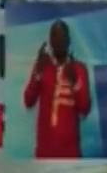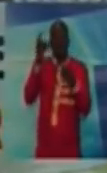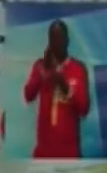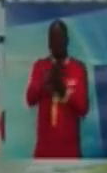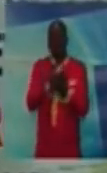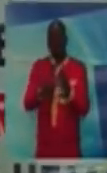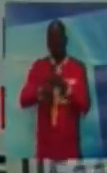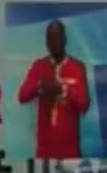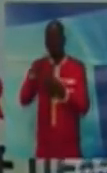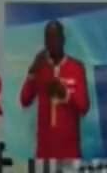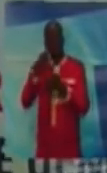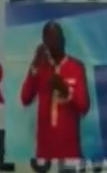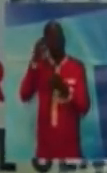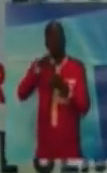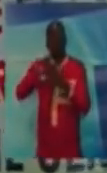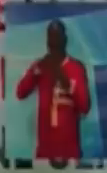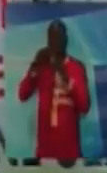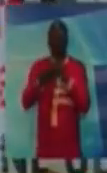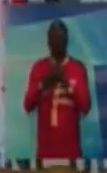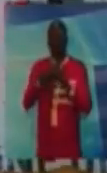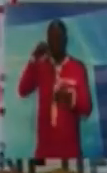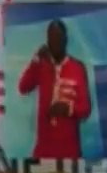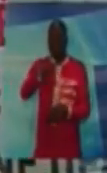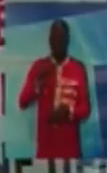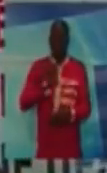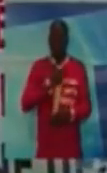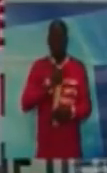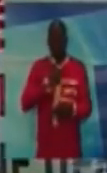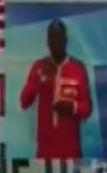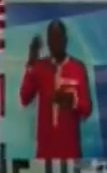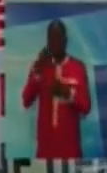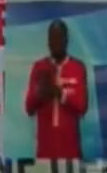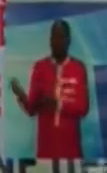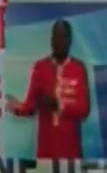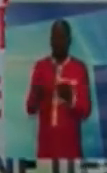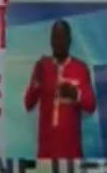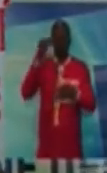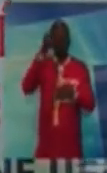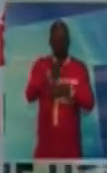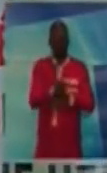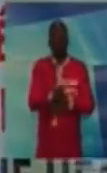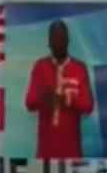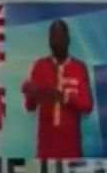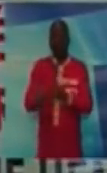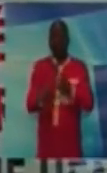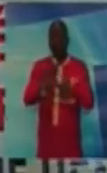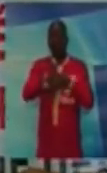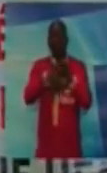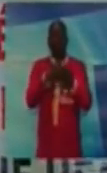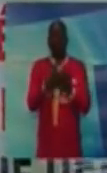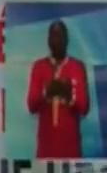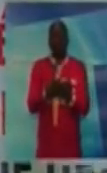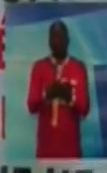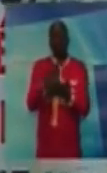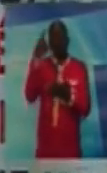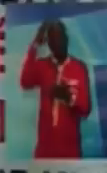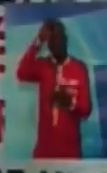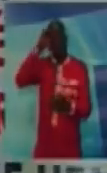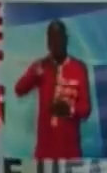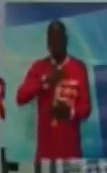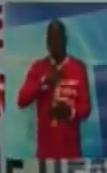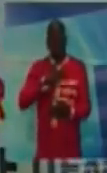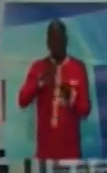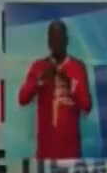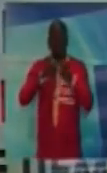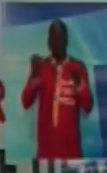sorte des résolutions que nous allons nous employer à appliquer. Il s'agit de faire en sorte que les hommes de